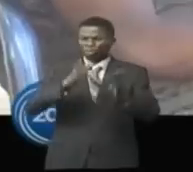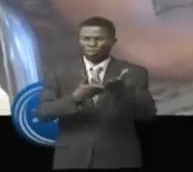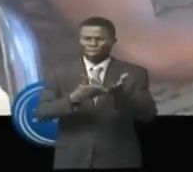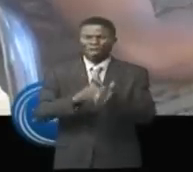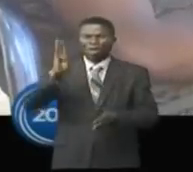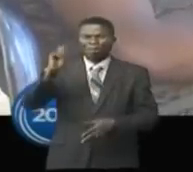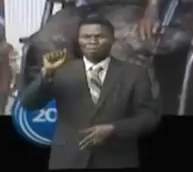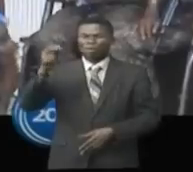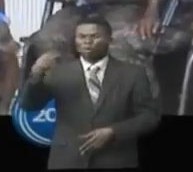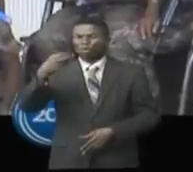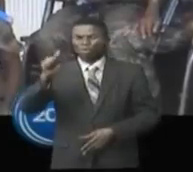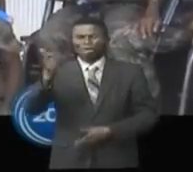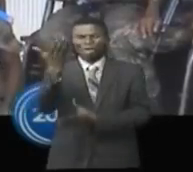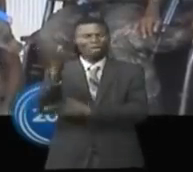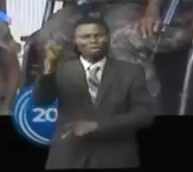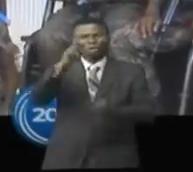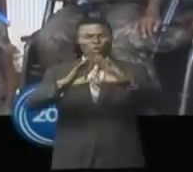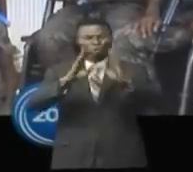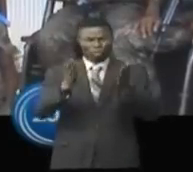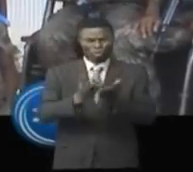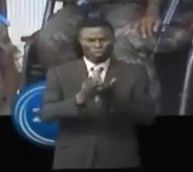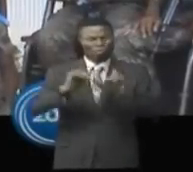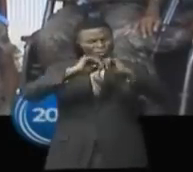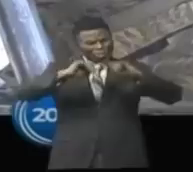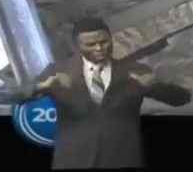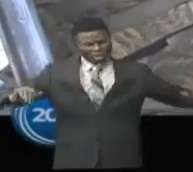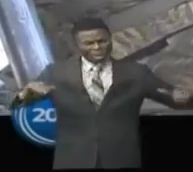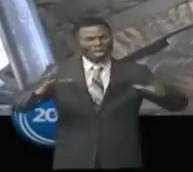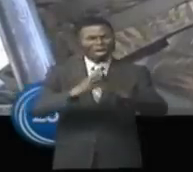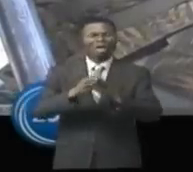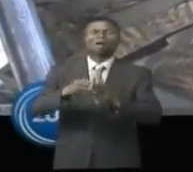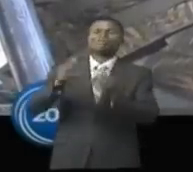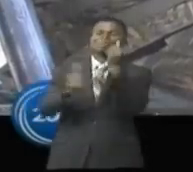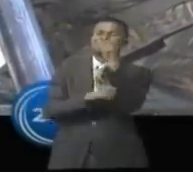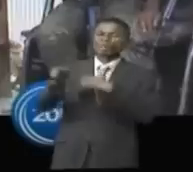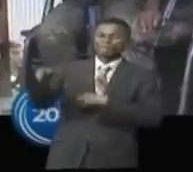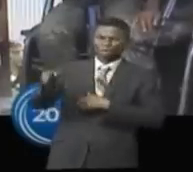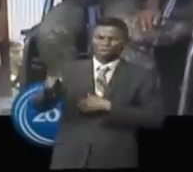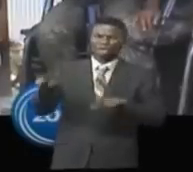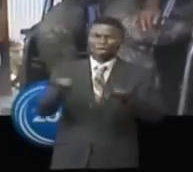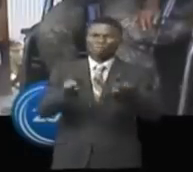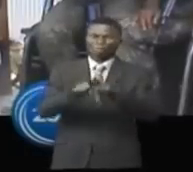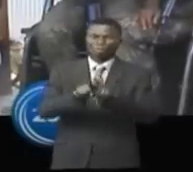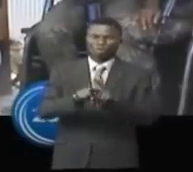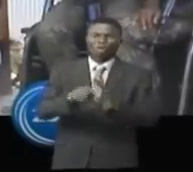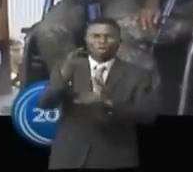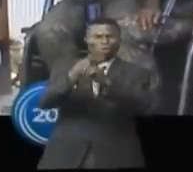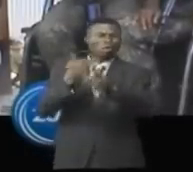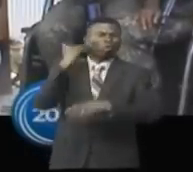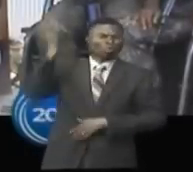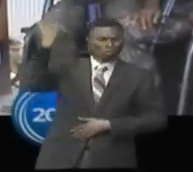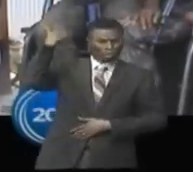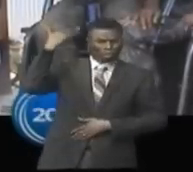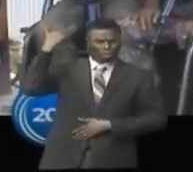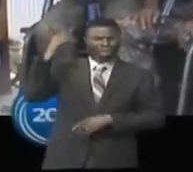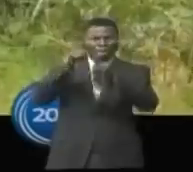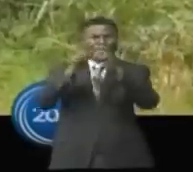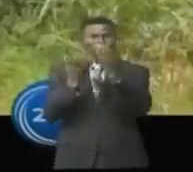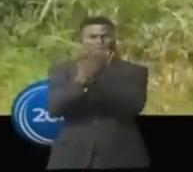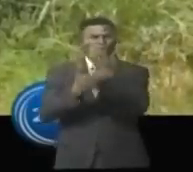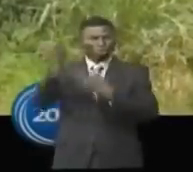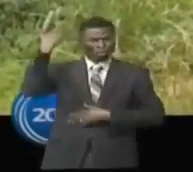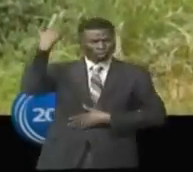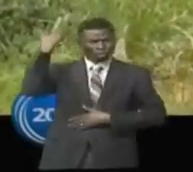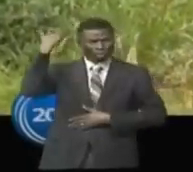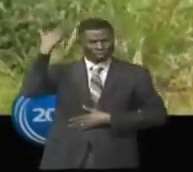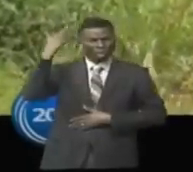Boga. Nous appelons la population à se désolidariser de ces gens, comme ça a été le cas au mois de juin l'année passée et juillet l'année passée, qui nous